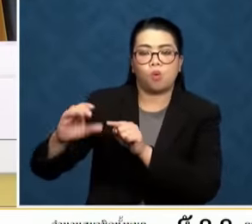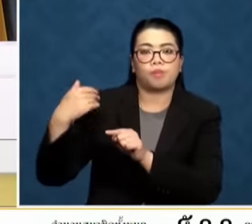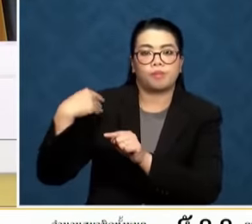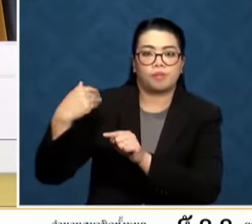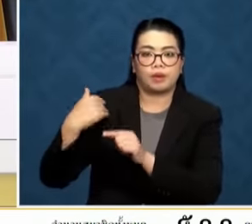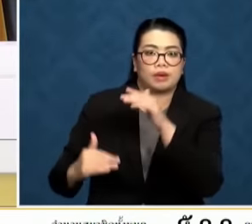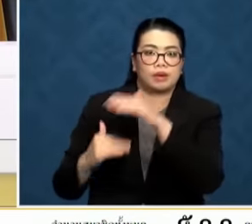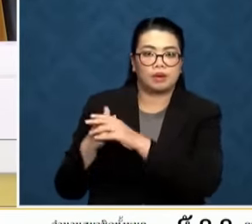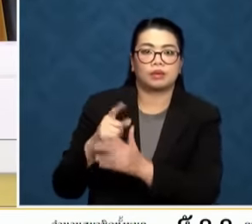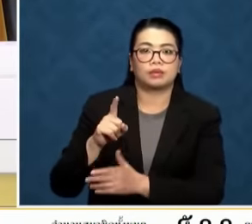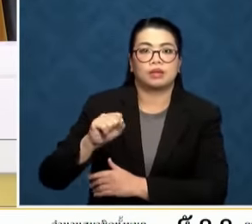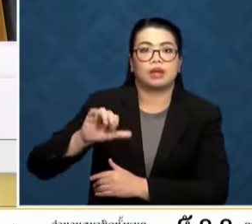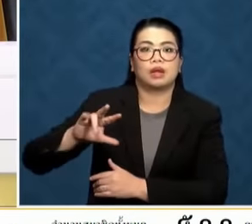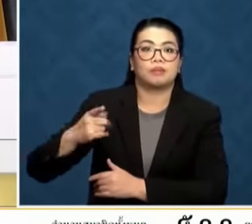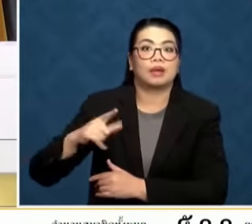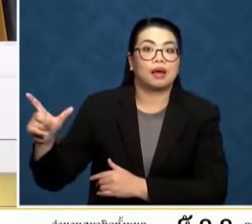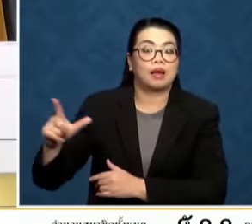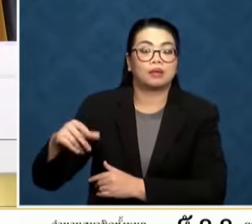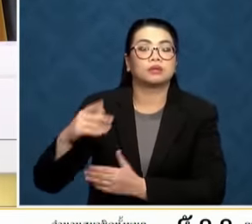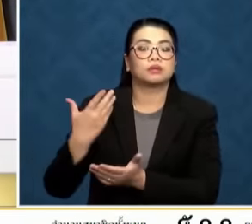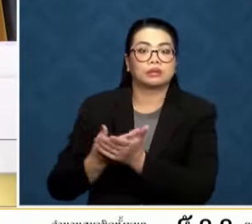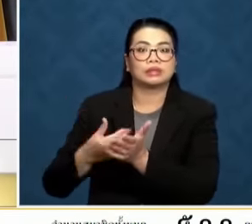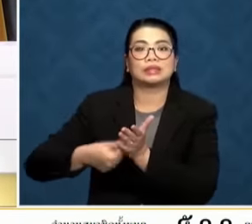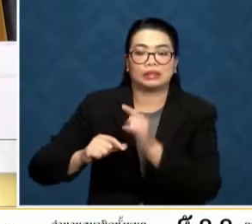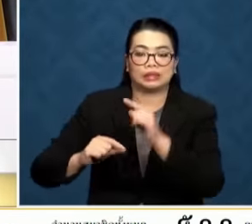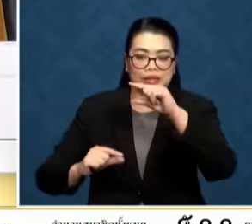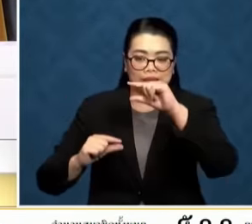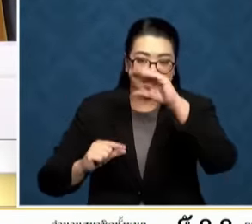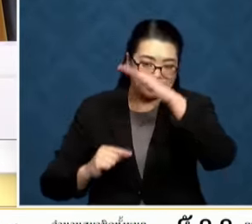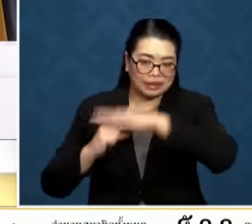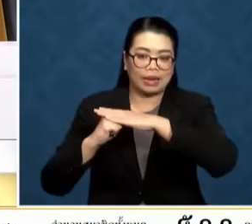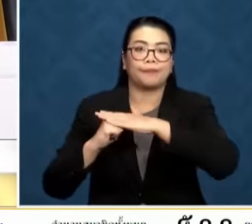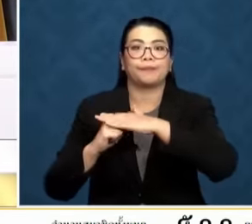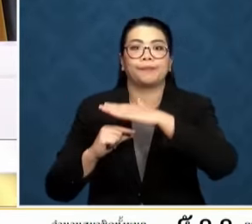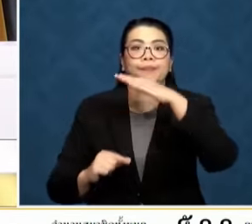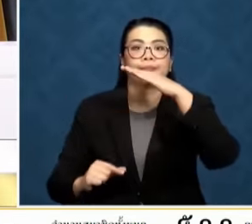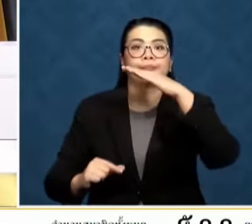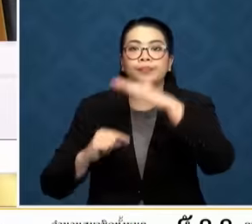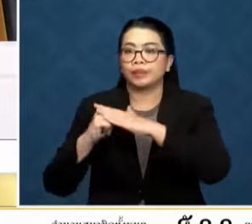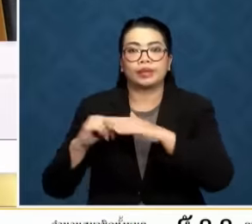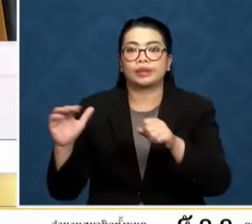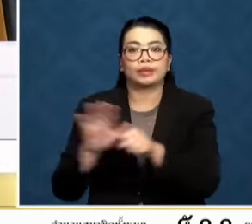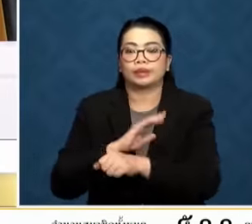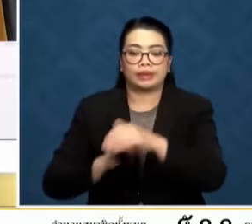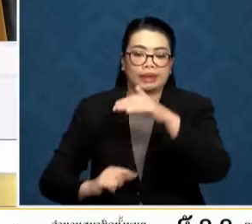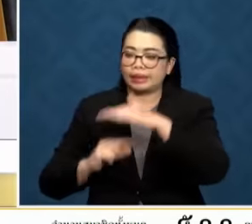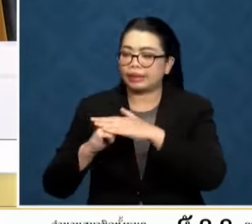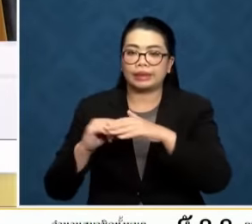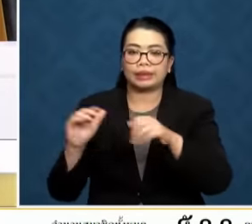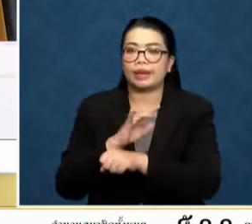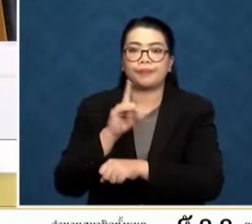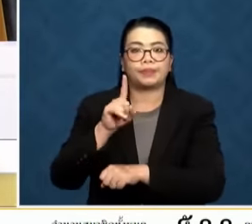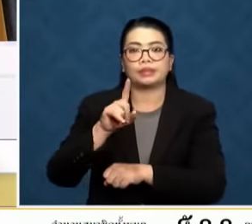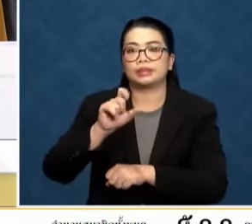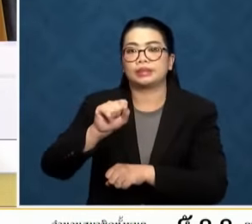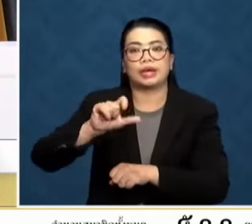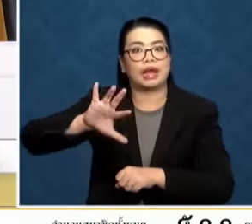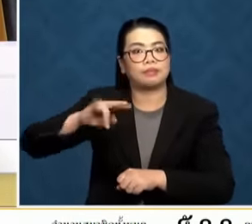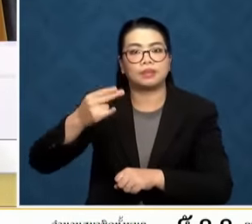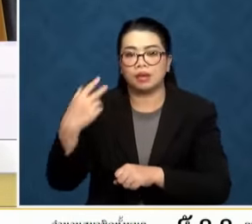รัฐบาลมีการตั้งชำระหนี้เนินต้นเต็มเพดานและสูงที่สุดเท่าที่จะสามารถทำได้ในกรอบที่